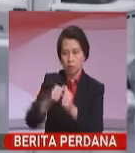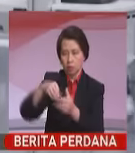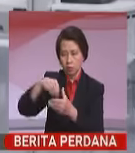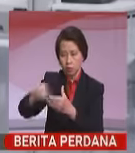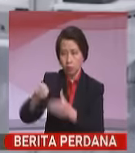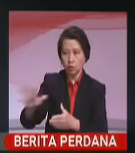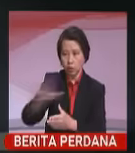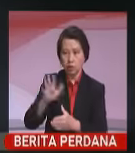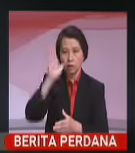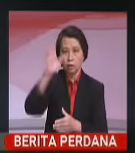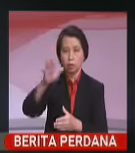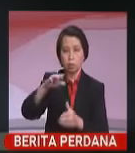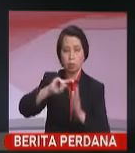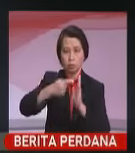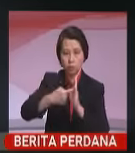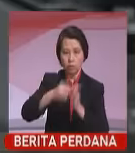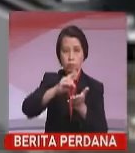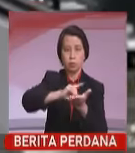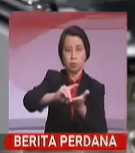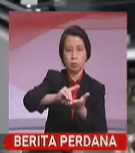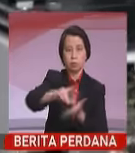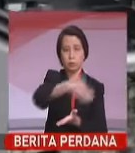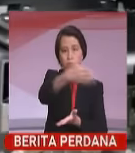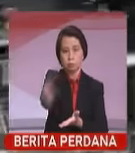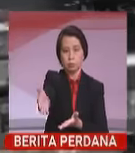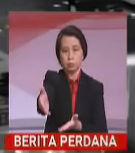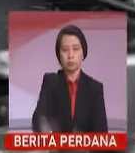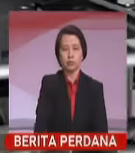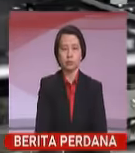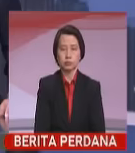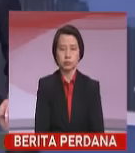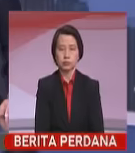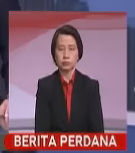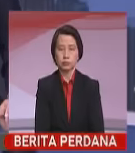pengeluaran dijangka bermula seawal minggu depan.